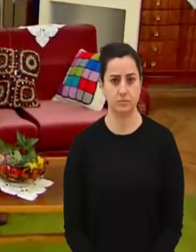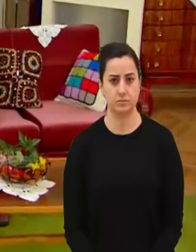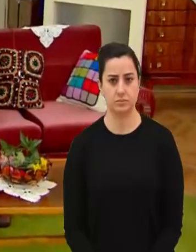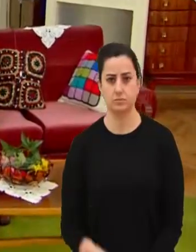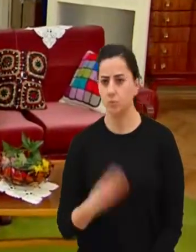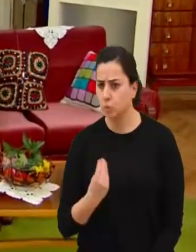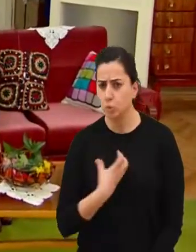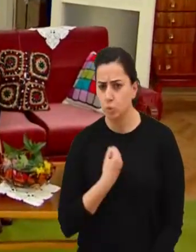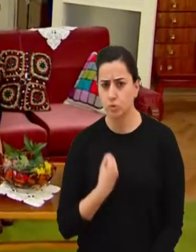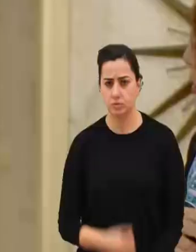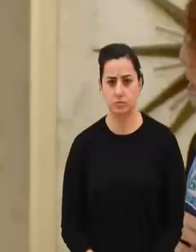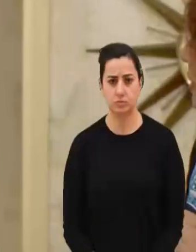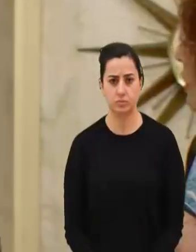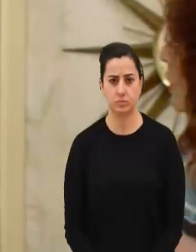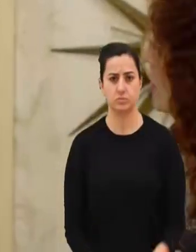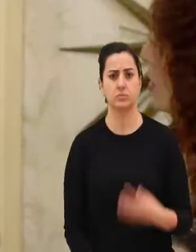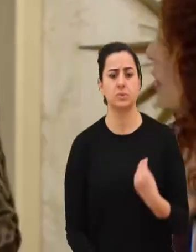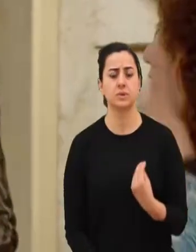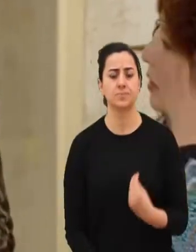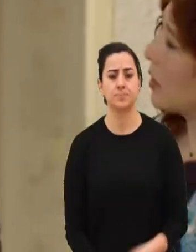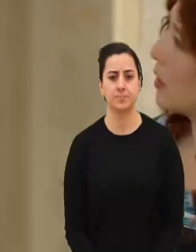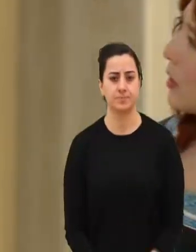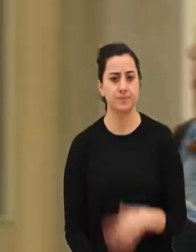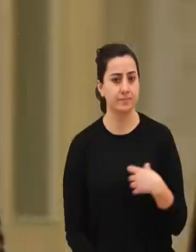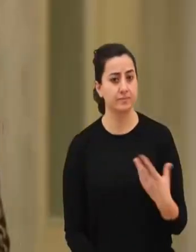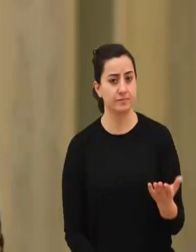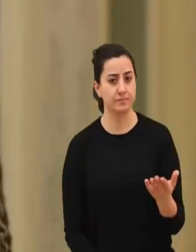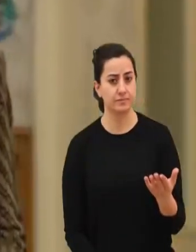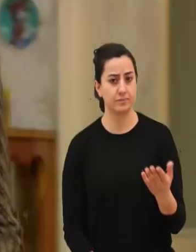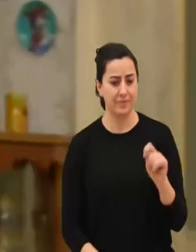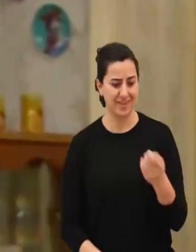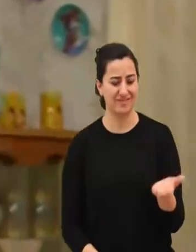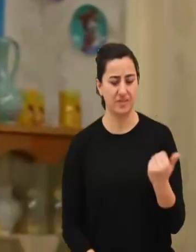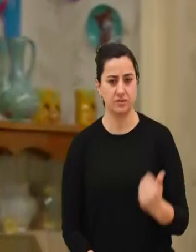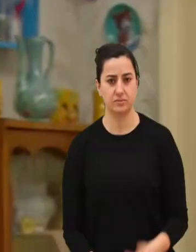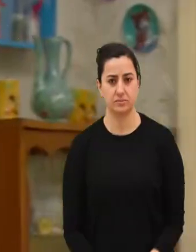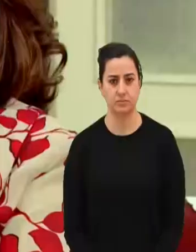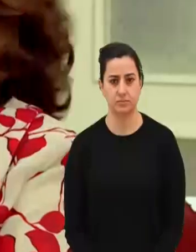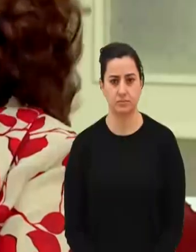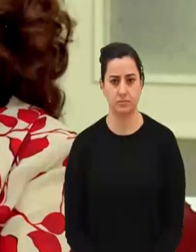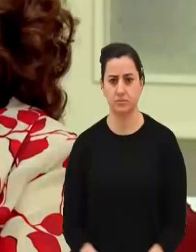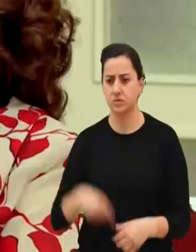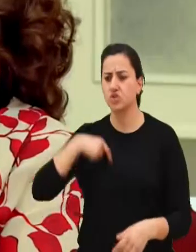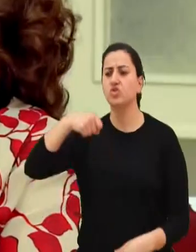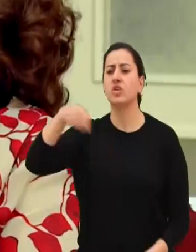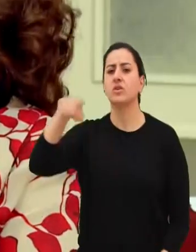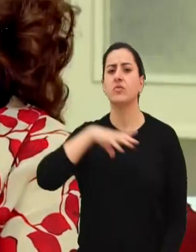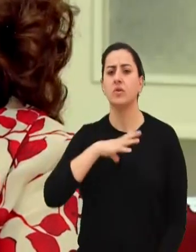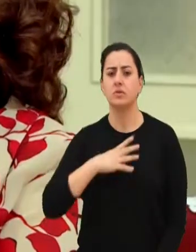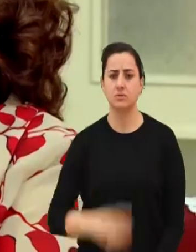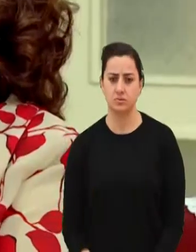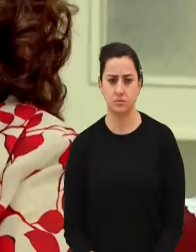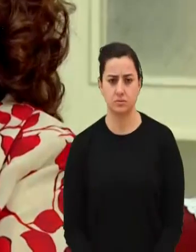Gülden iyi misin? Ne yapıyorsun yüzünü böyle ya? İyiyim, iyiyim. Anne ya, anahtarı versene ya, anahtarı. Çantal.